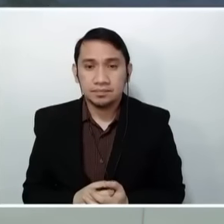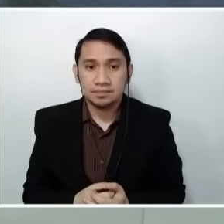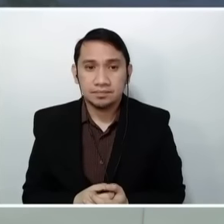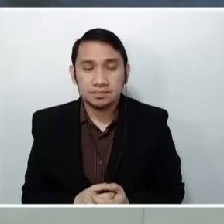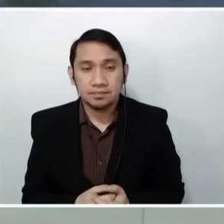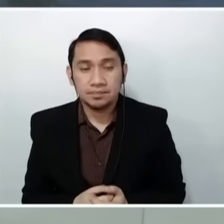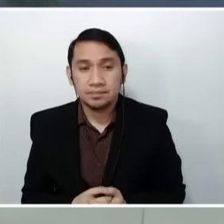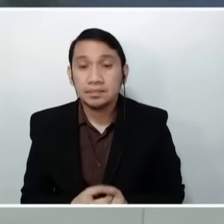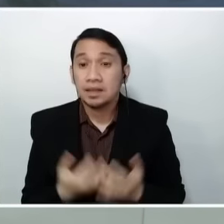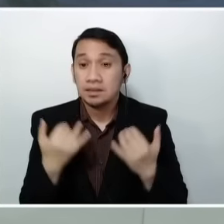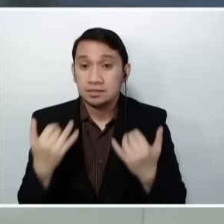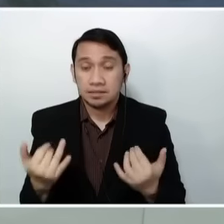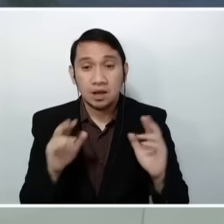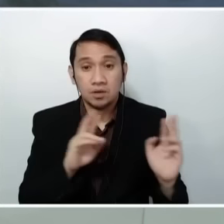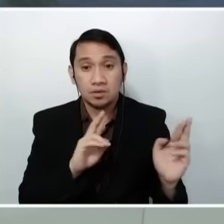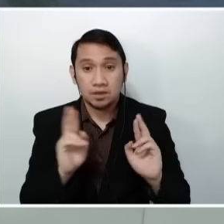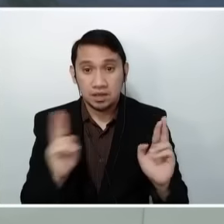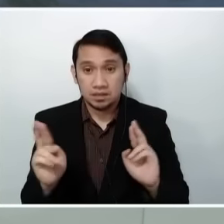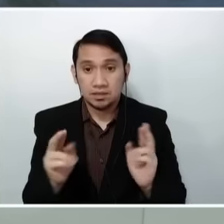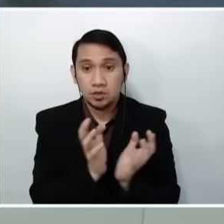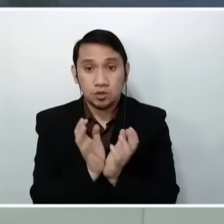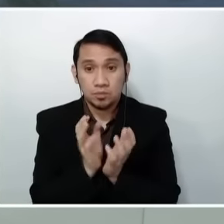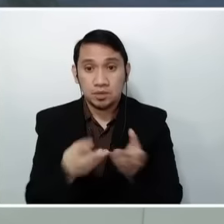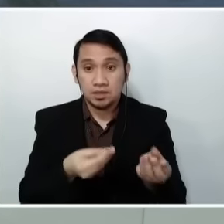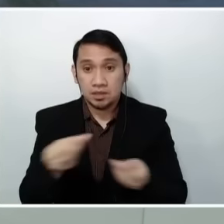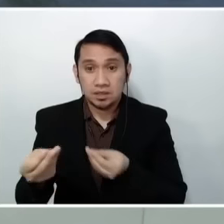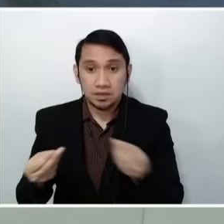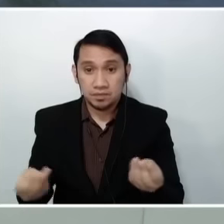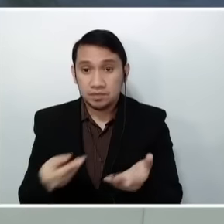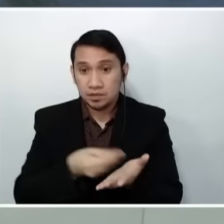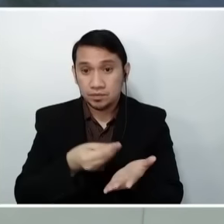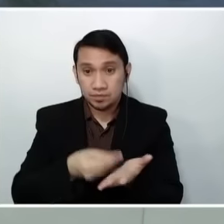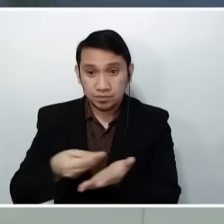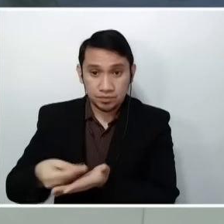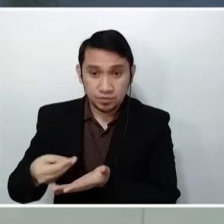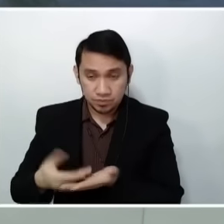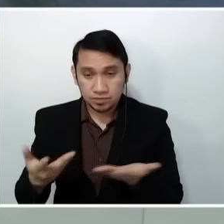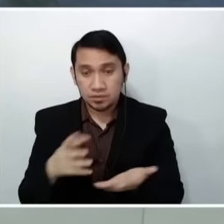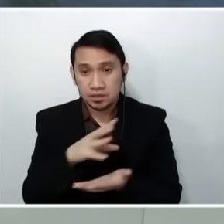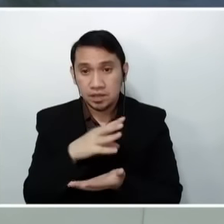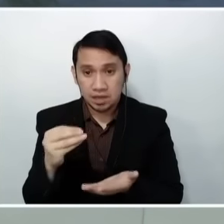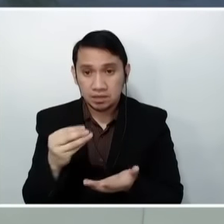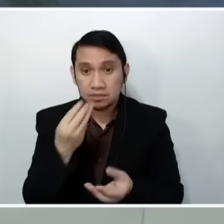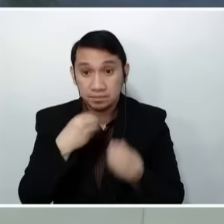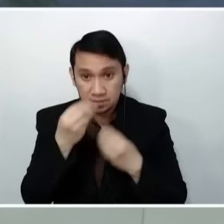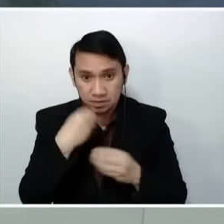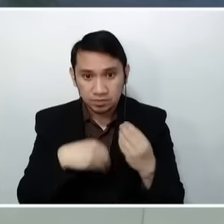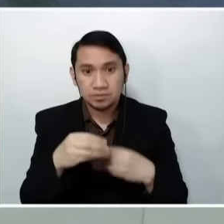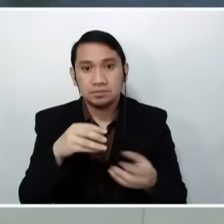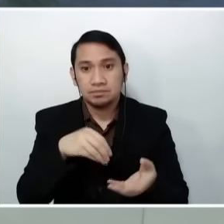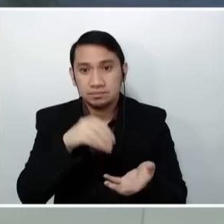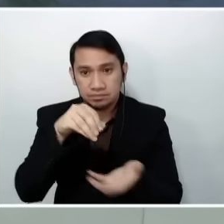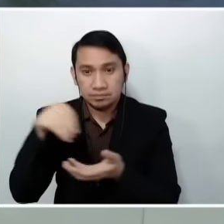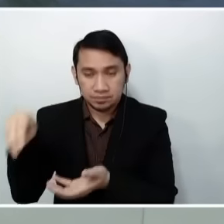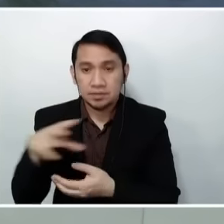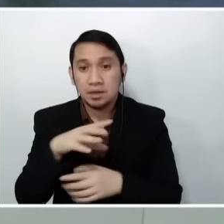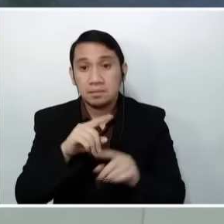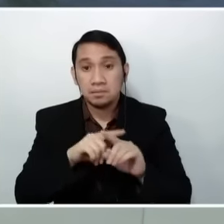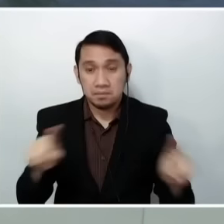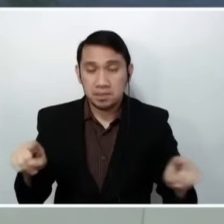Handa na rin ang mga community pantry na magbahay-bahay para mabahagi din ang pagkain ngayong ECQ. Pero ang palala ng